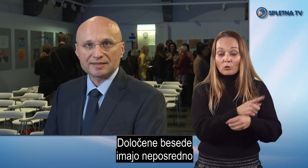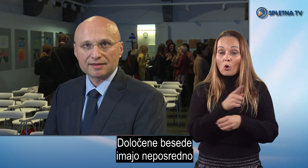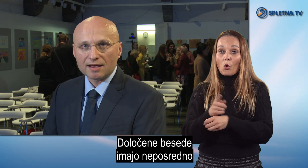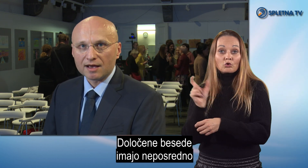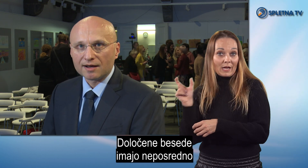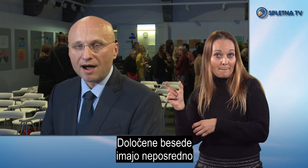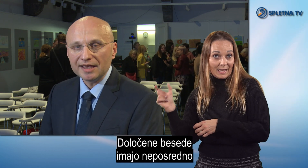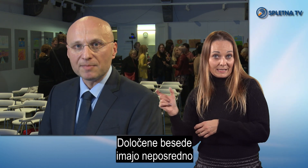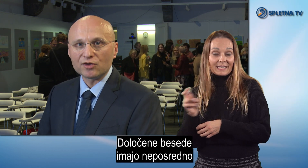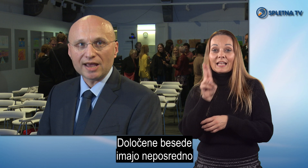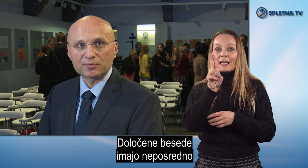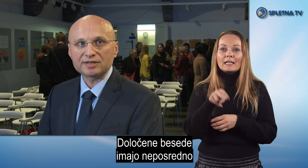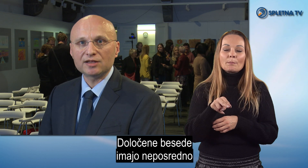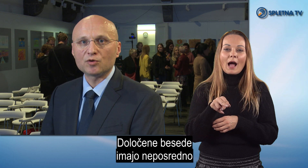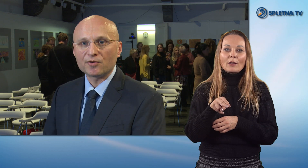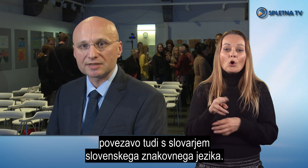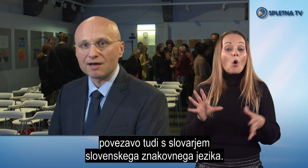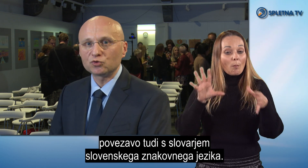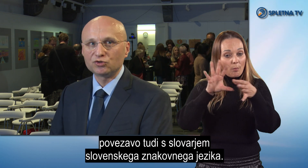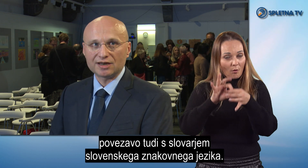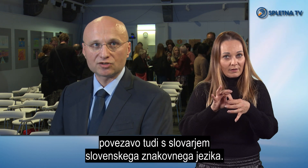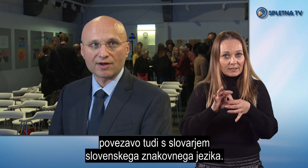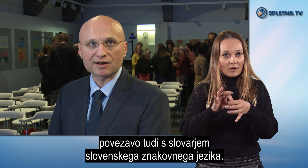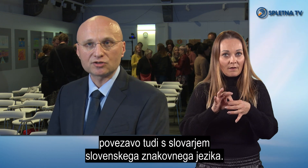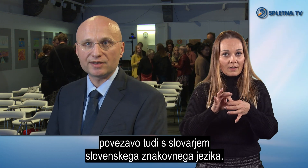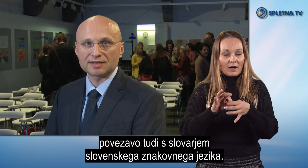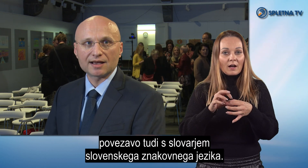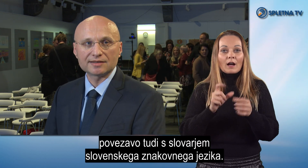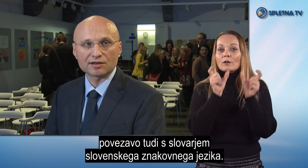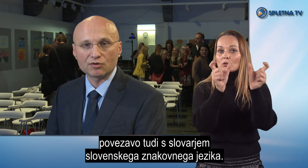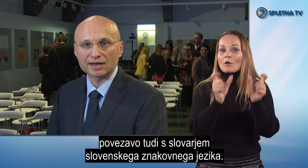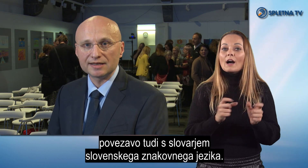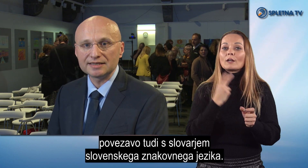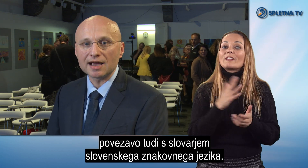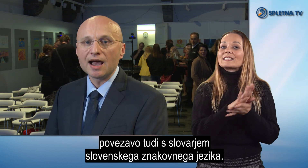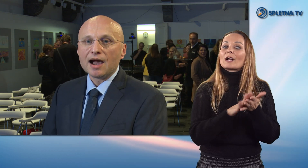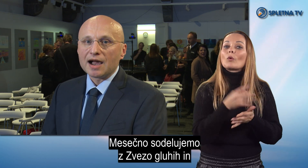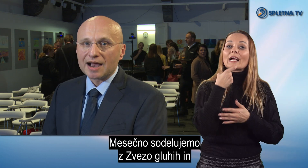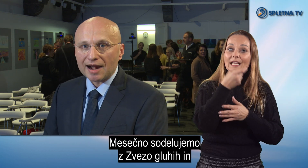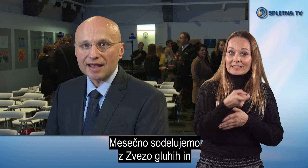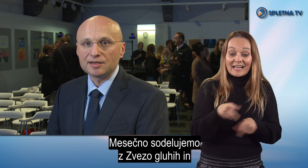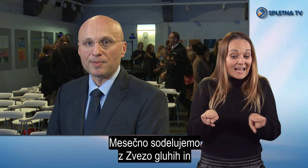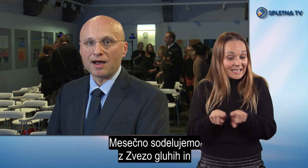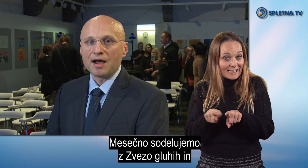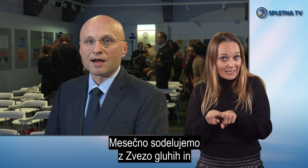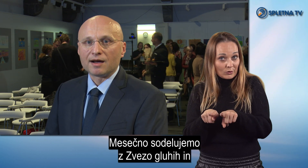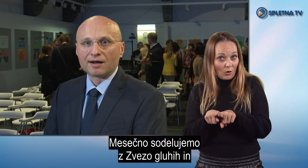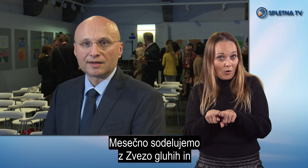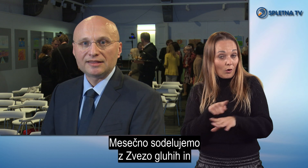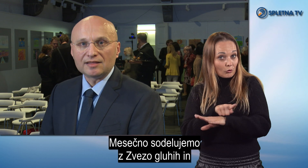Določene besede imajo neposredno povezavo tudi na slovar slovenskega znakovnega jezika, hkrati